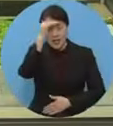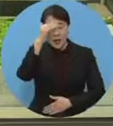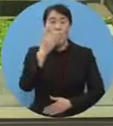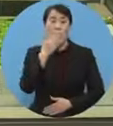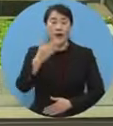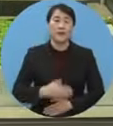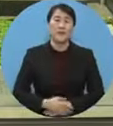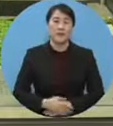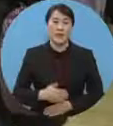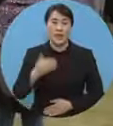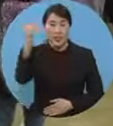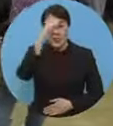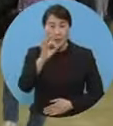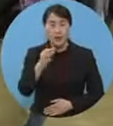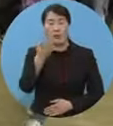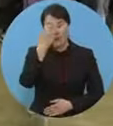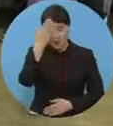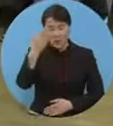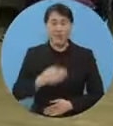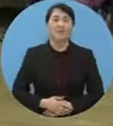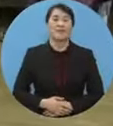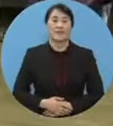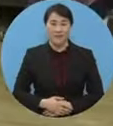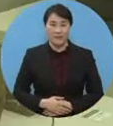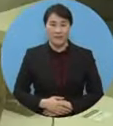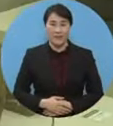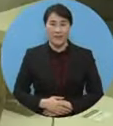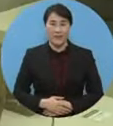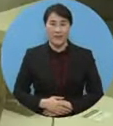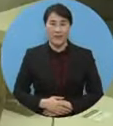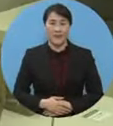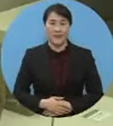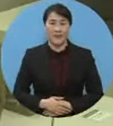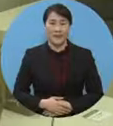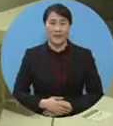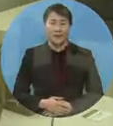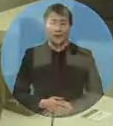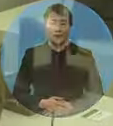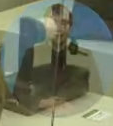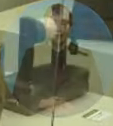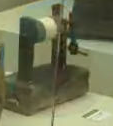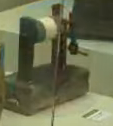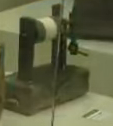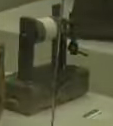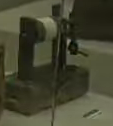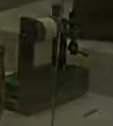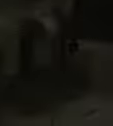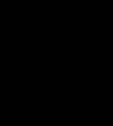6시까지 관람이 가능하고 관람료는 무료입니다. 생명의 땅 으뜸 전남 도종뉴스 정혜지입니다.